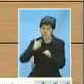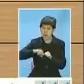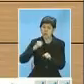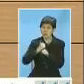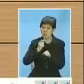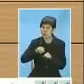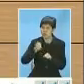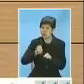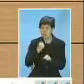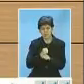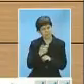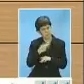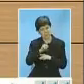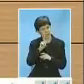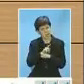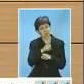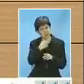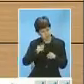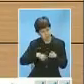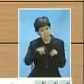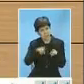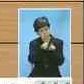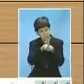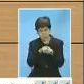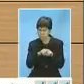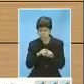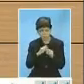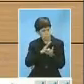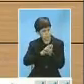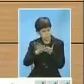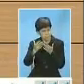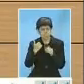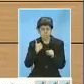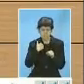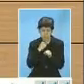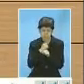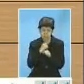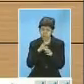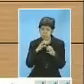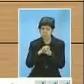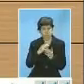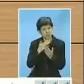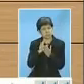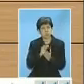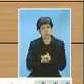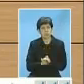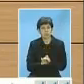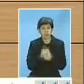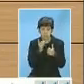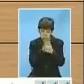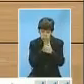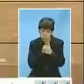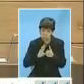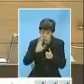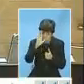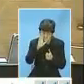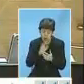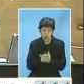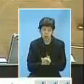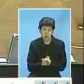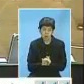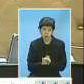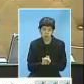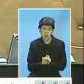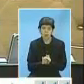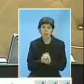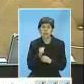อยู่ซึ่งตรงนี้ท่านประธานก็เป็นทนายความและเป็นการผิดบัญญัติสภาทนายความในการโฆษณาน ี่ประเด็นที่ท่านประท้วงผมเชิญเอ